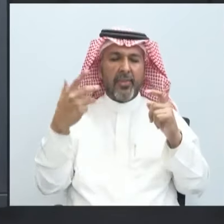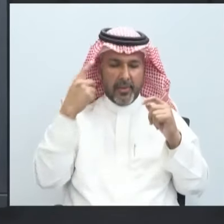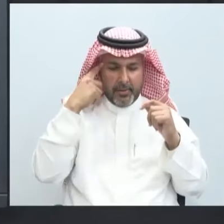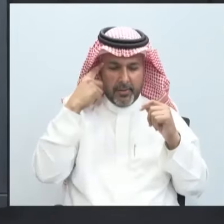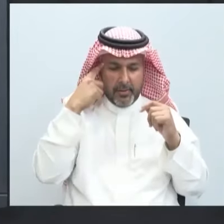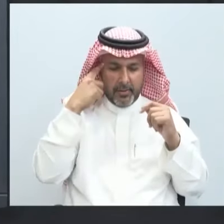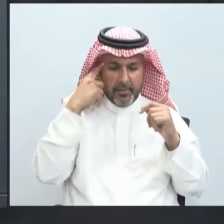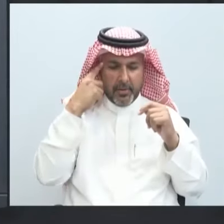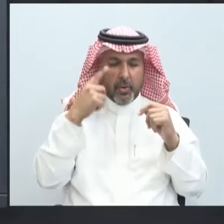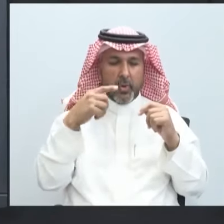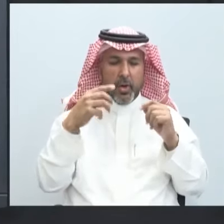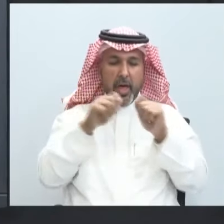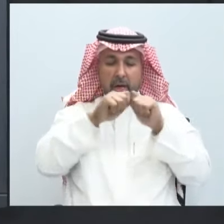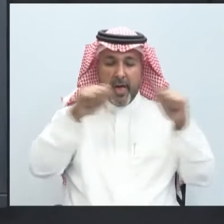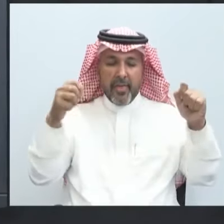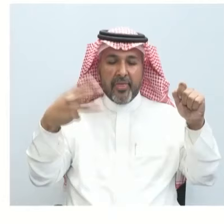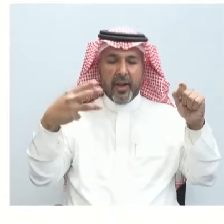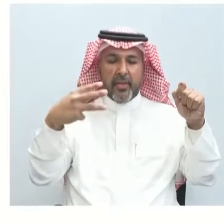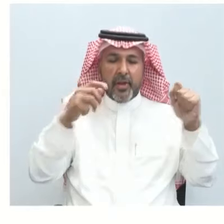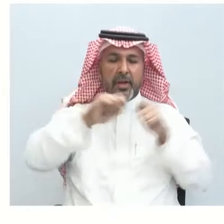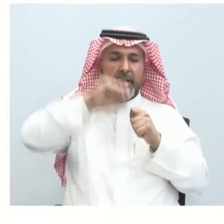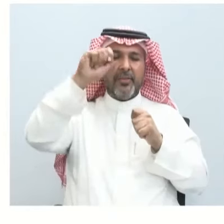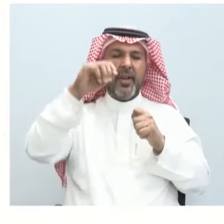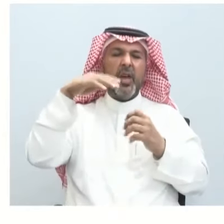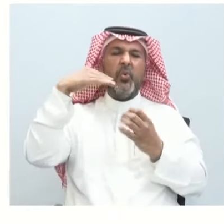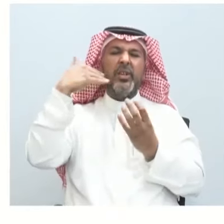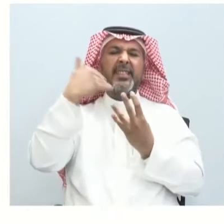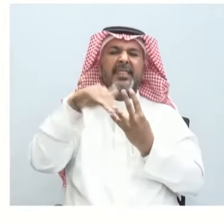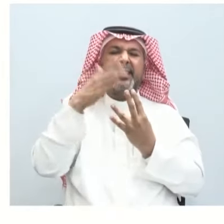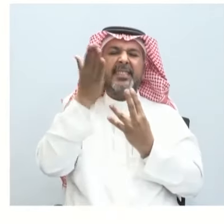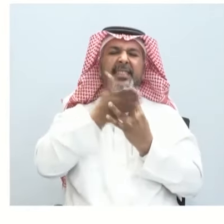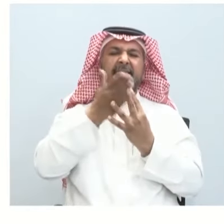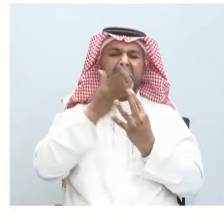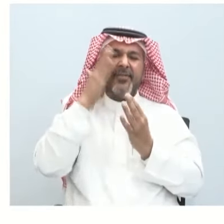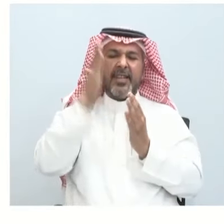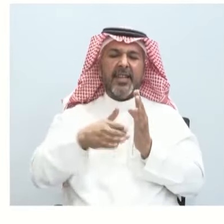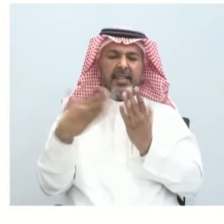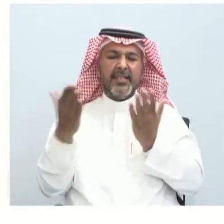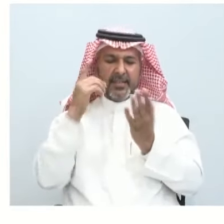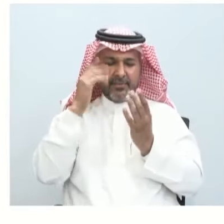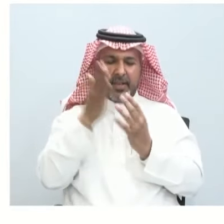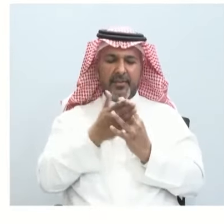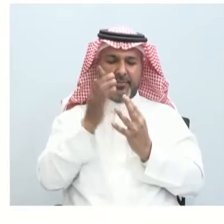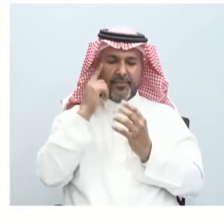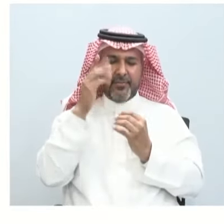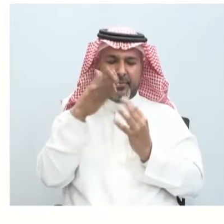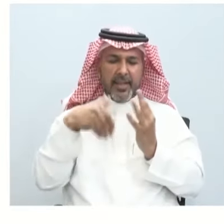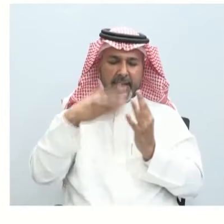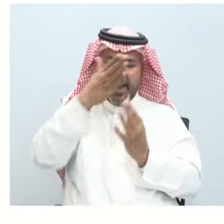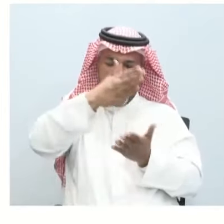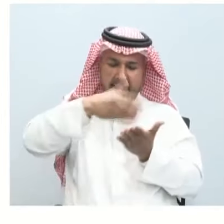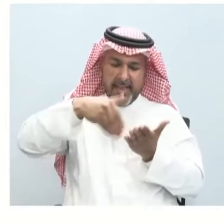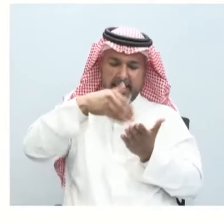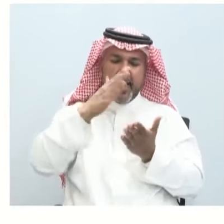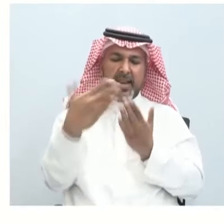للمتغيرات لهذا الرسم بالنسبه لهذه القيمه تمثلنا العرض والنرمز له بالرمز ض اما هنا فهذا